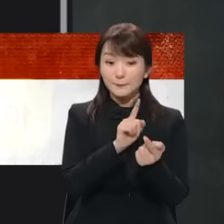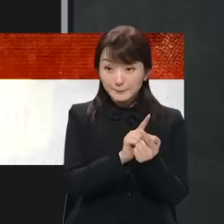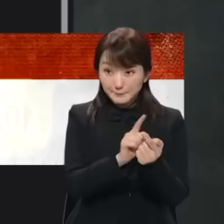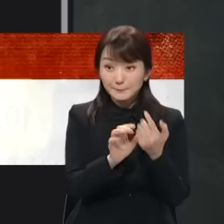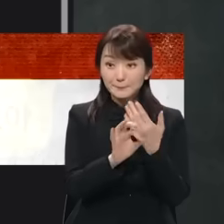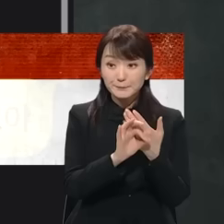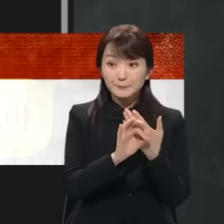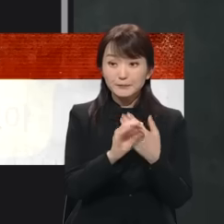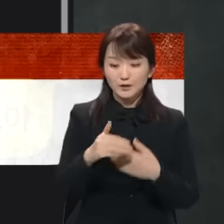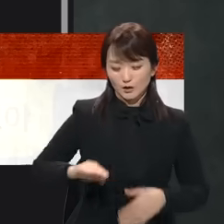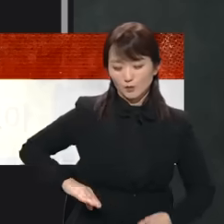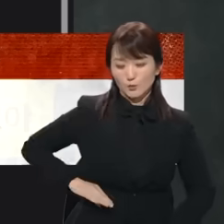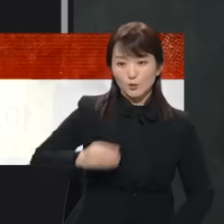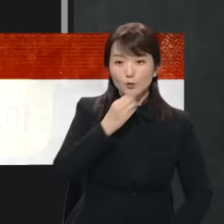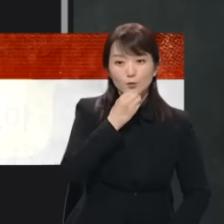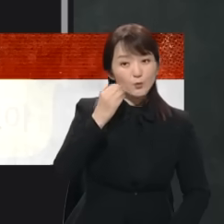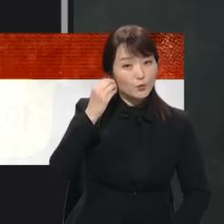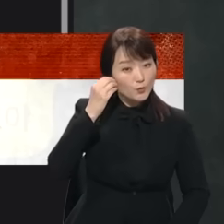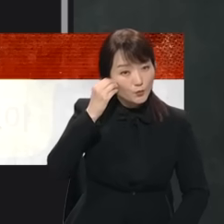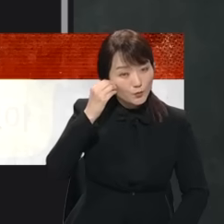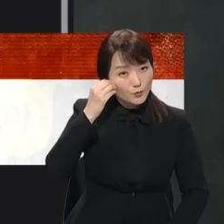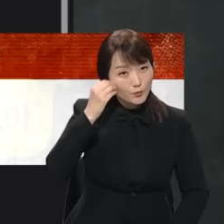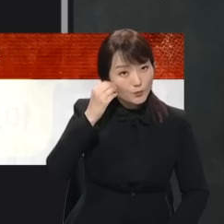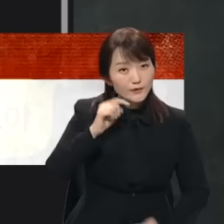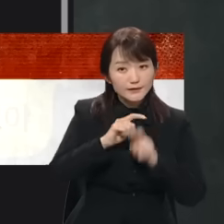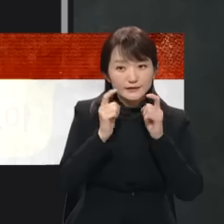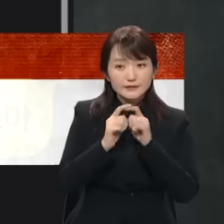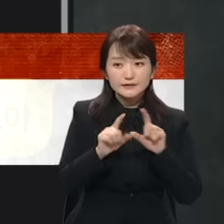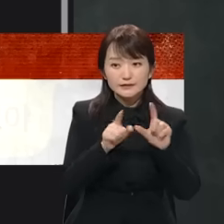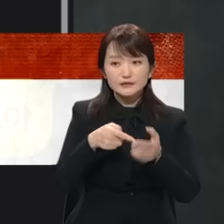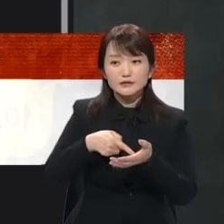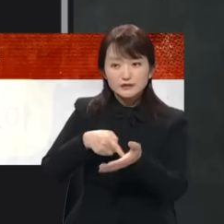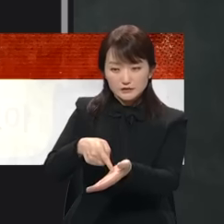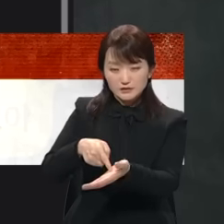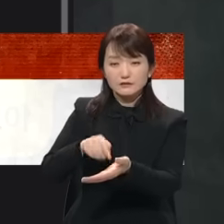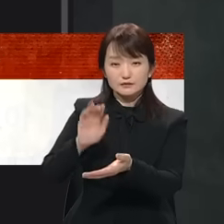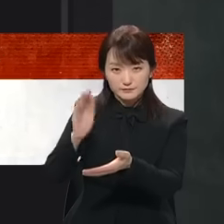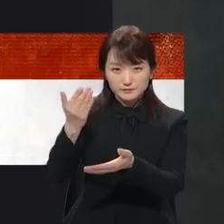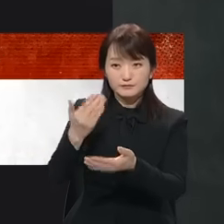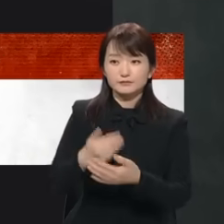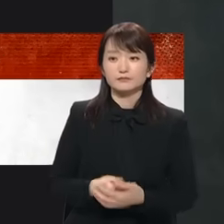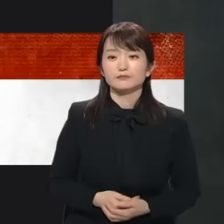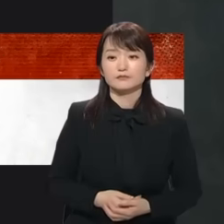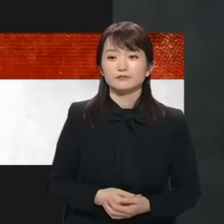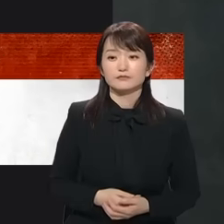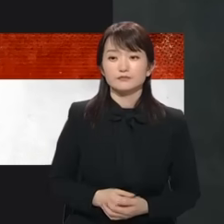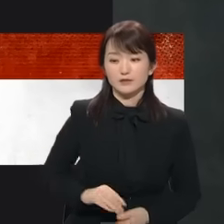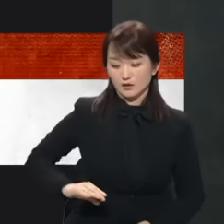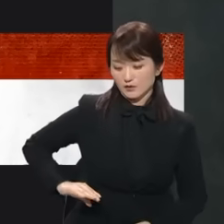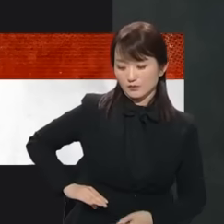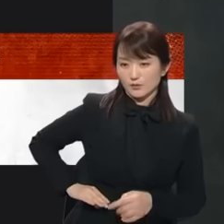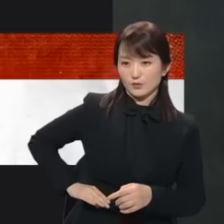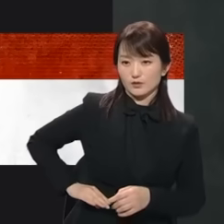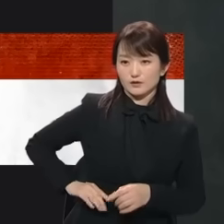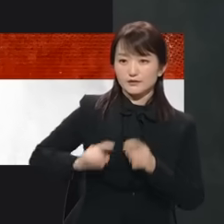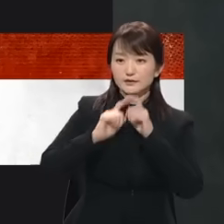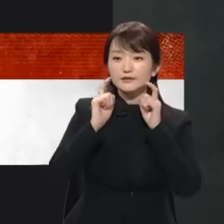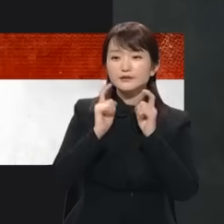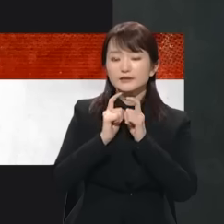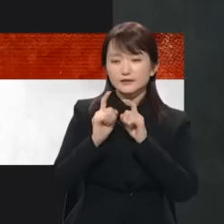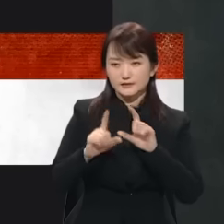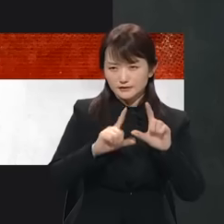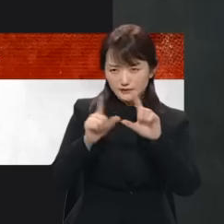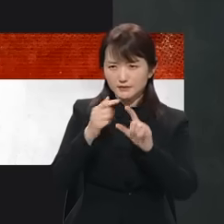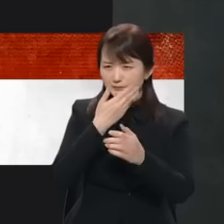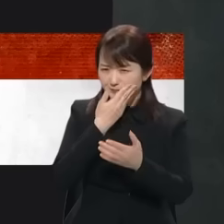모델 홈페이지에서 그 프라이빗 신청이라고 그거 따로 신청을 해야 된대요 그 모델이 그 프라이버시가 되게 중요하기